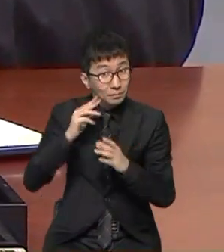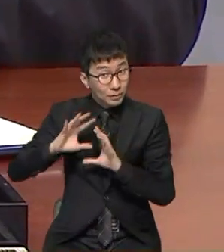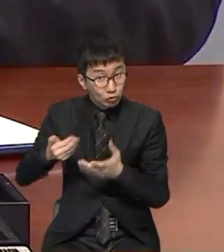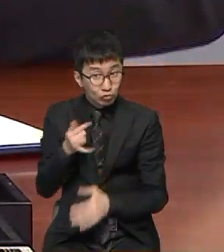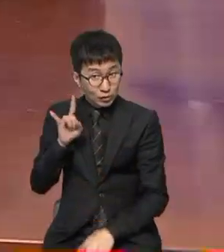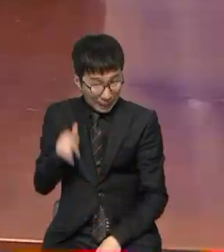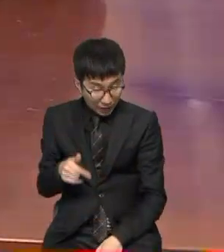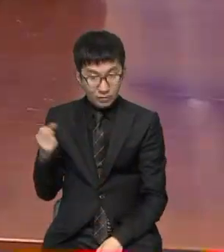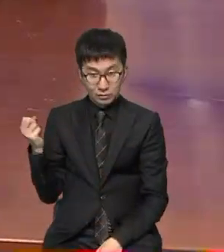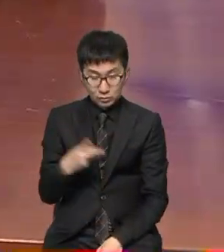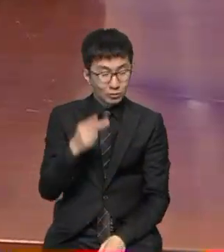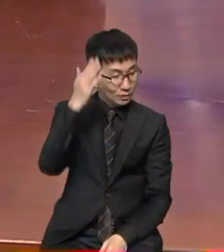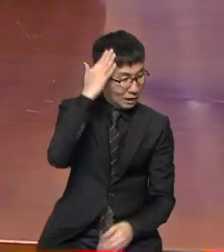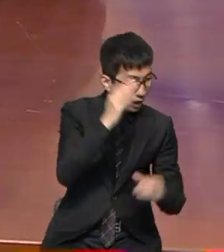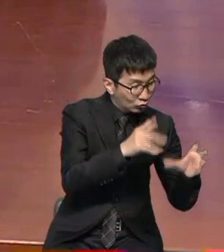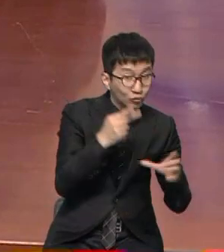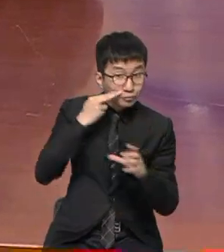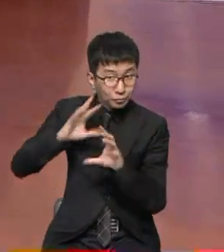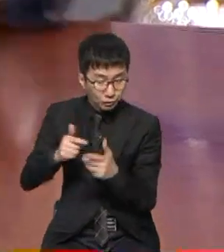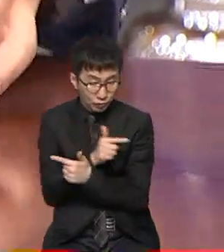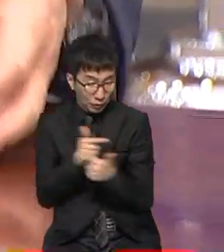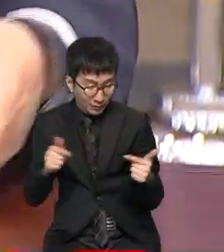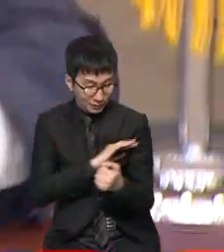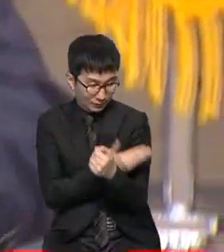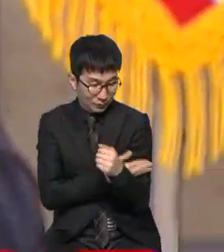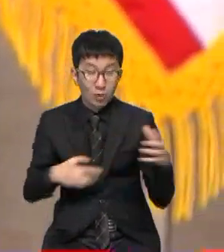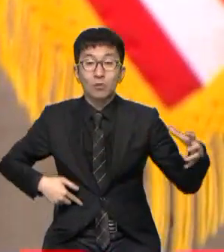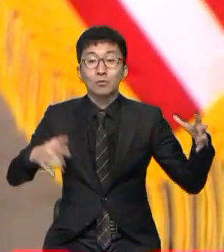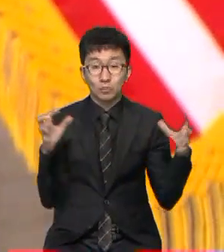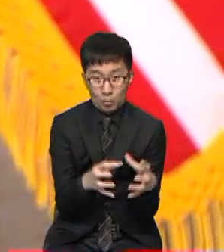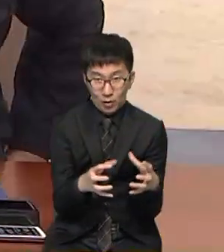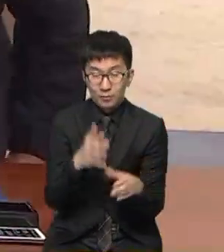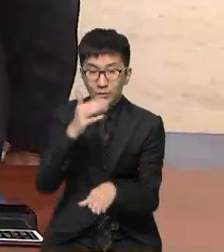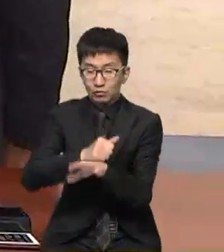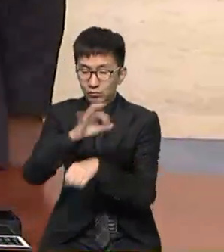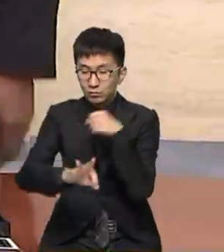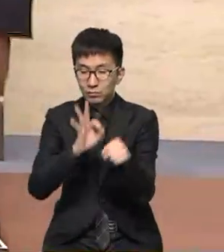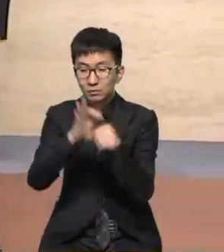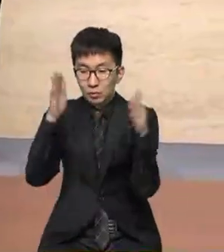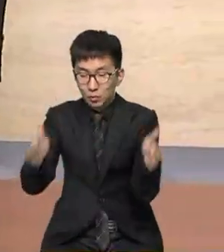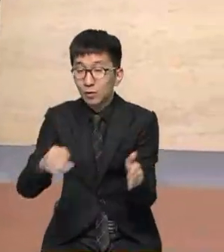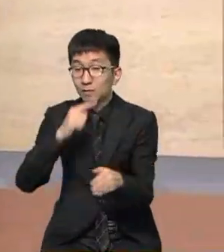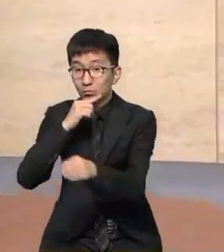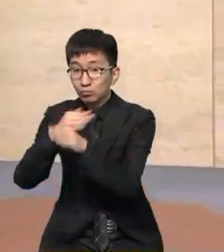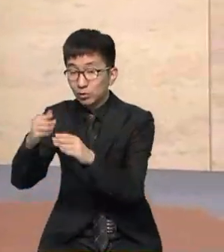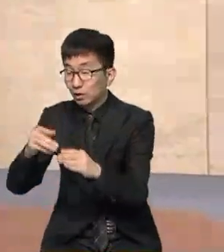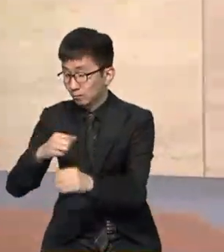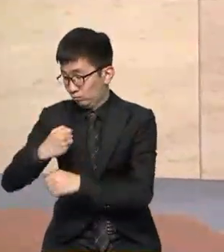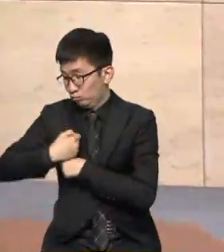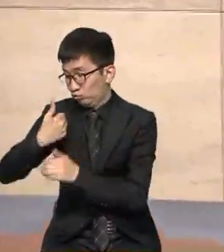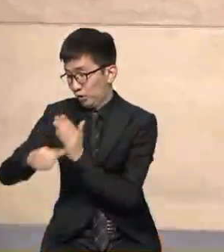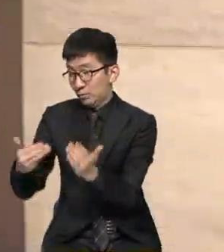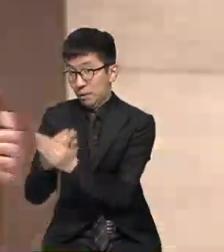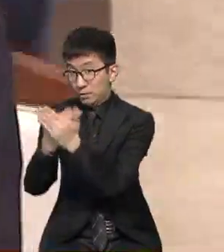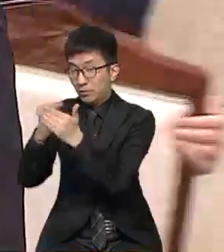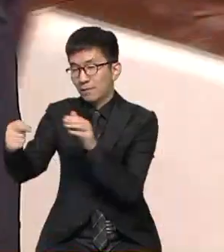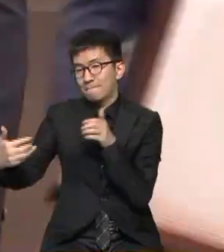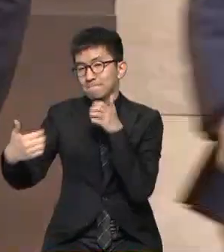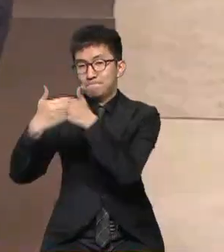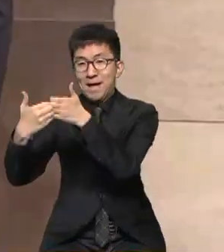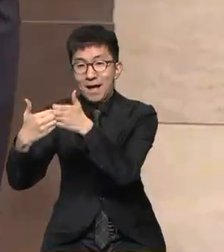핵자산을 포함한 한미동맹의 모든 능력을 활용해 최근 10년 동안 고도화된 북한의 핵과 미사일에